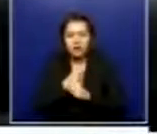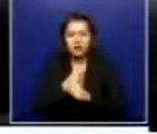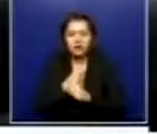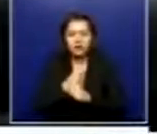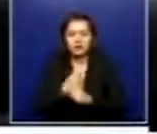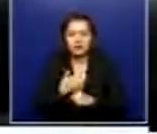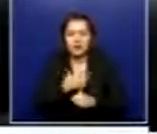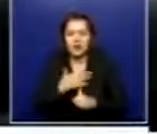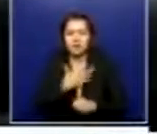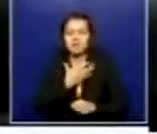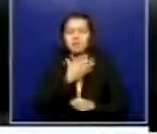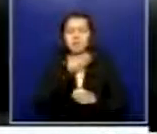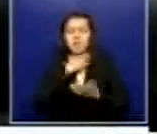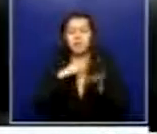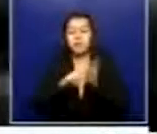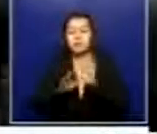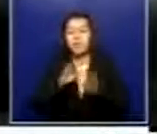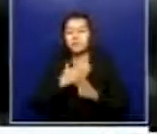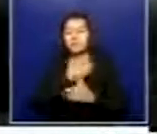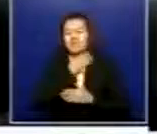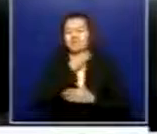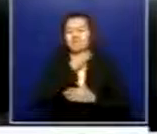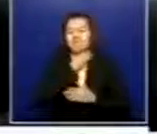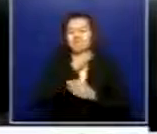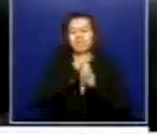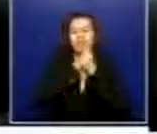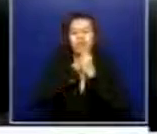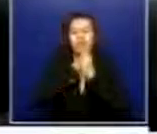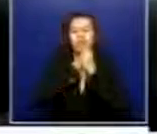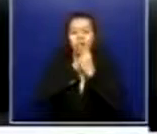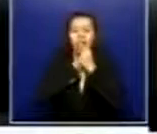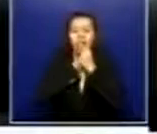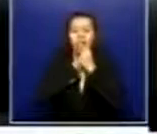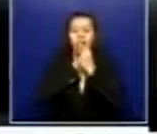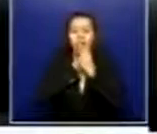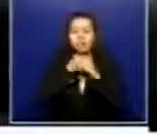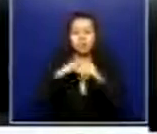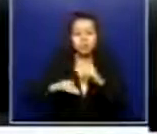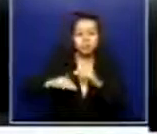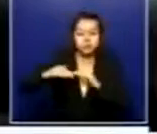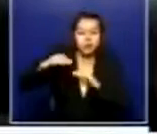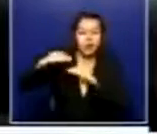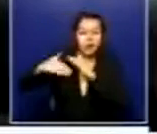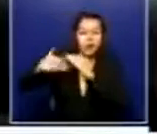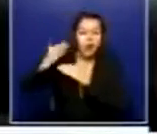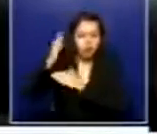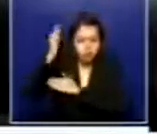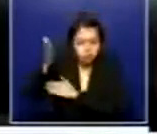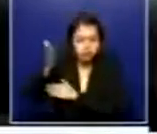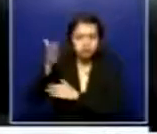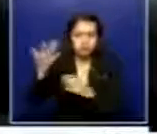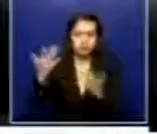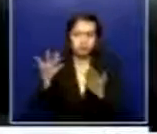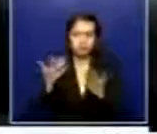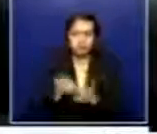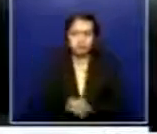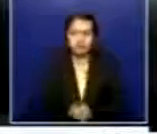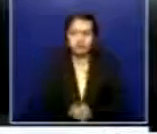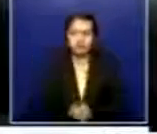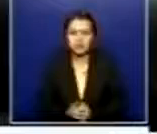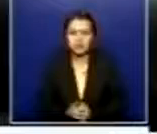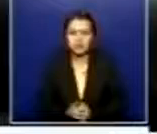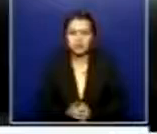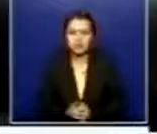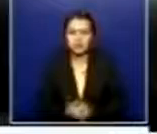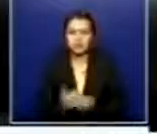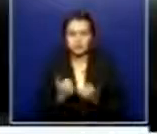ให้เราหายใจพวกเขาบีบคอไม่ให้พวกเรามีอนาคตที่ดีมันจึงไม่แปลกว่าต